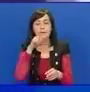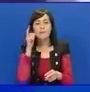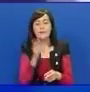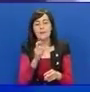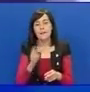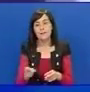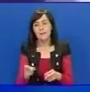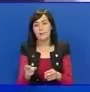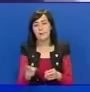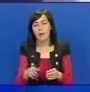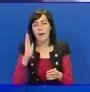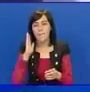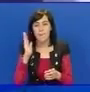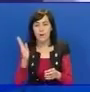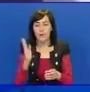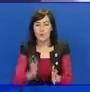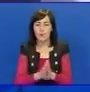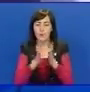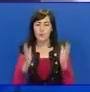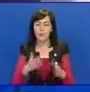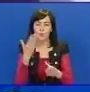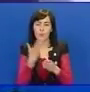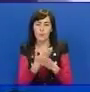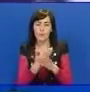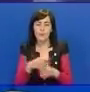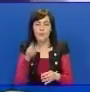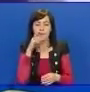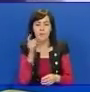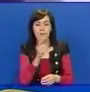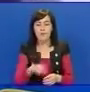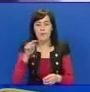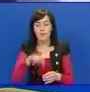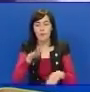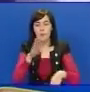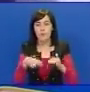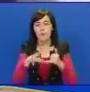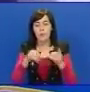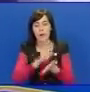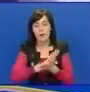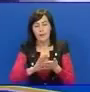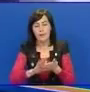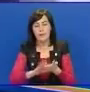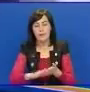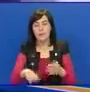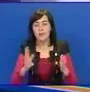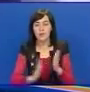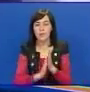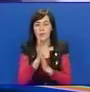жастардың болашағына үлкен үлес қоссақ, жастарымыз осындай жақсы жерде, таза жерде өссе,